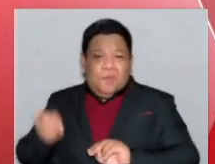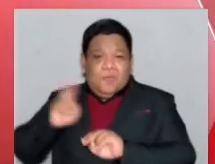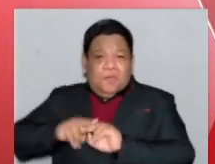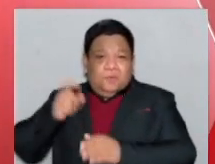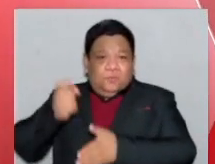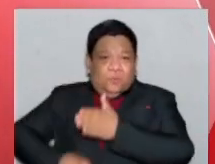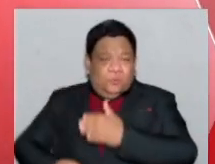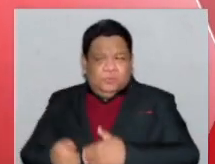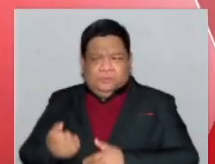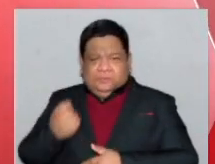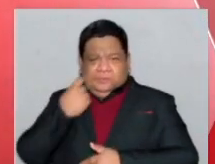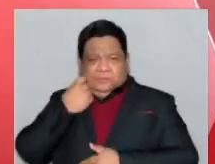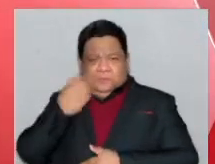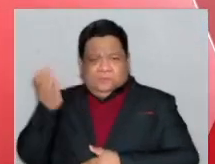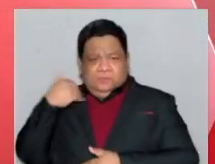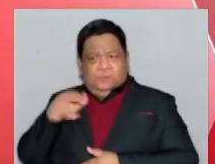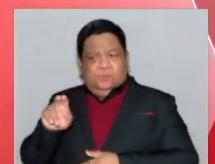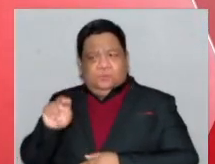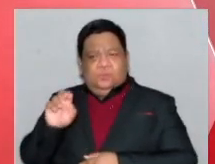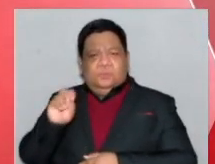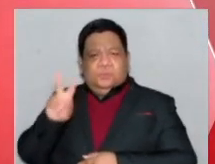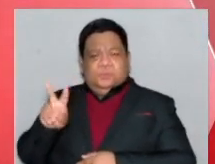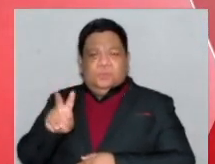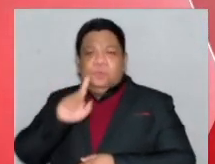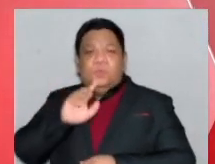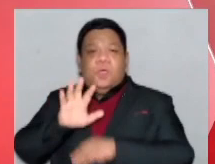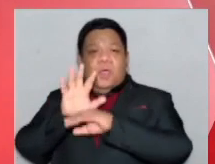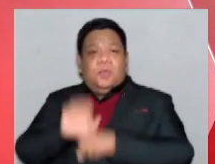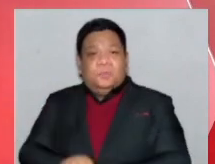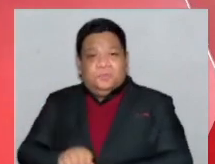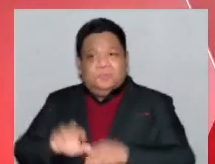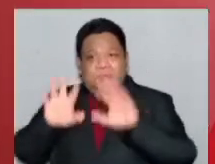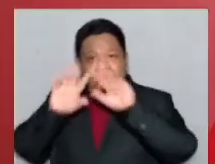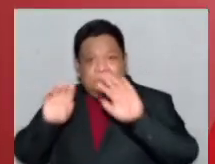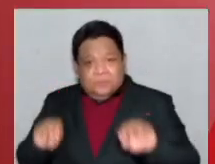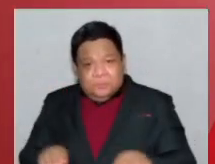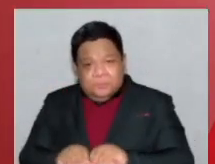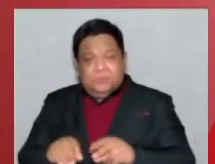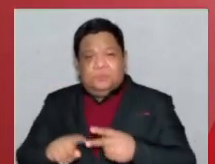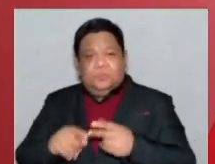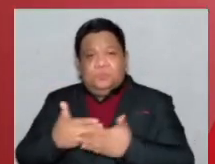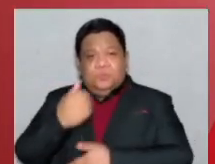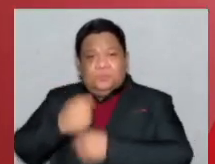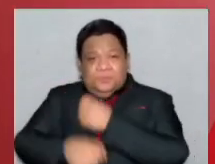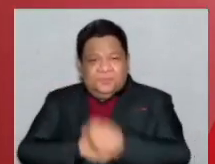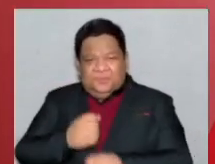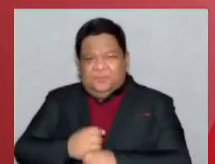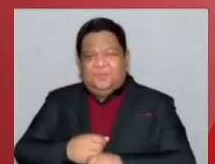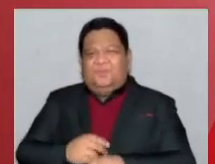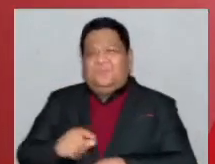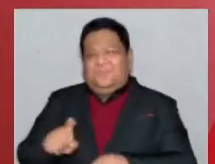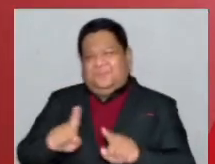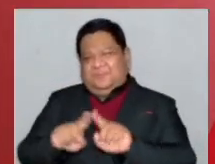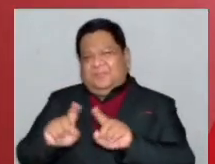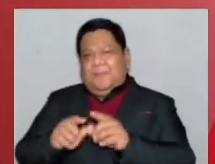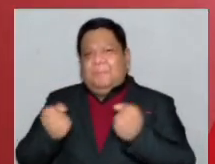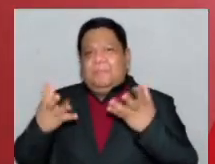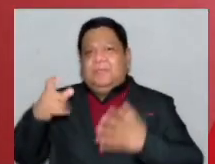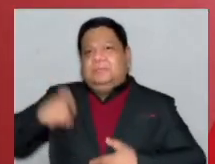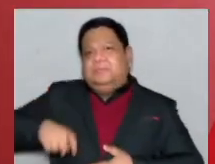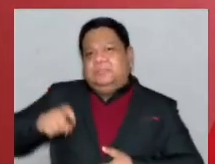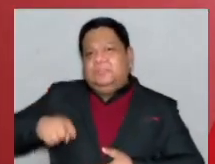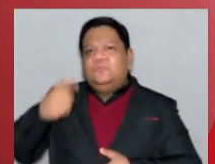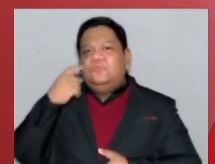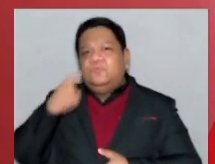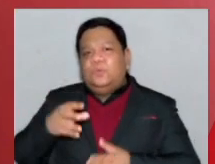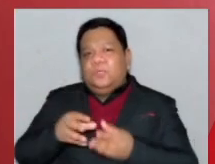Kasi kagawian naman yan, tuwing Pasko at bagong taon, yung mga kakanin, leche flan, mga cake, doon tumaas ang presyo. Pero